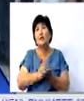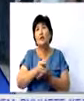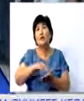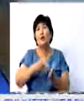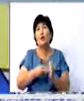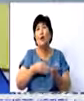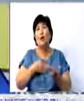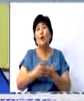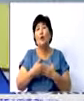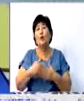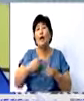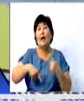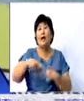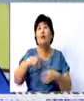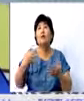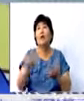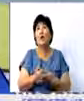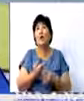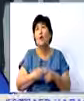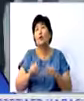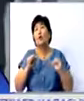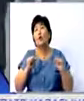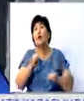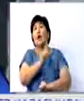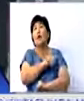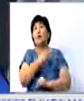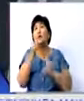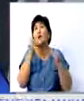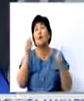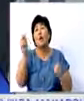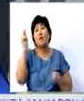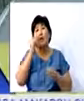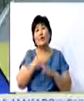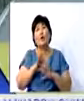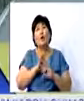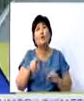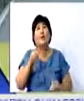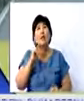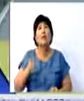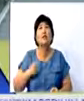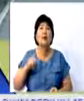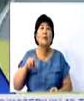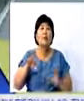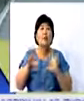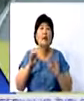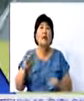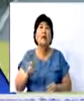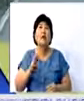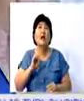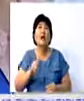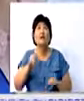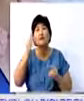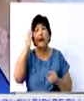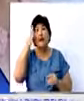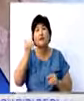асыруға үлес қосып, кәсіптің көзін тапқан, сондай ақ спорт, медицина, мәдениет, білім салаларындағы үздік жас мамандар іріктелген. Жалын сыйлығы талантты деп